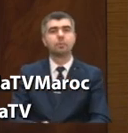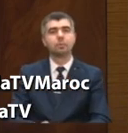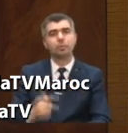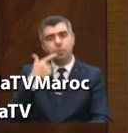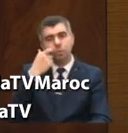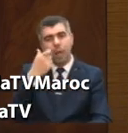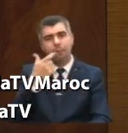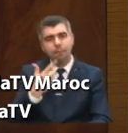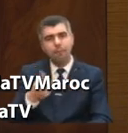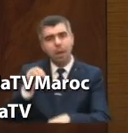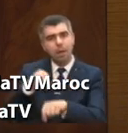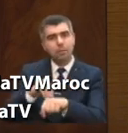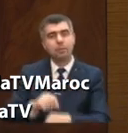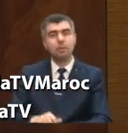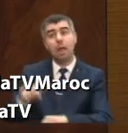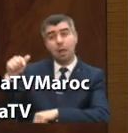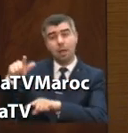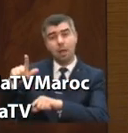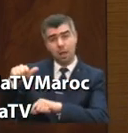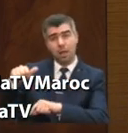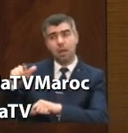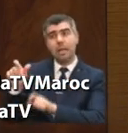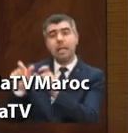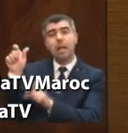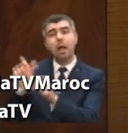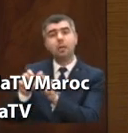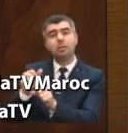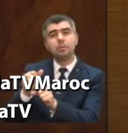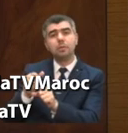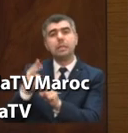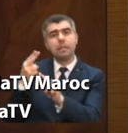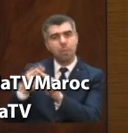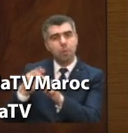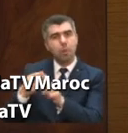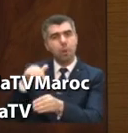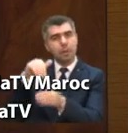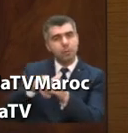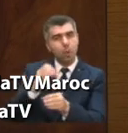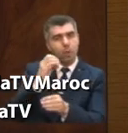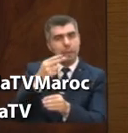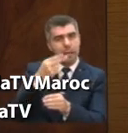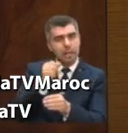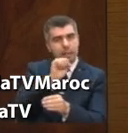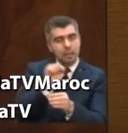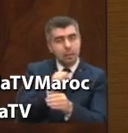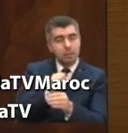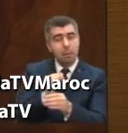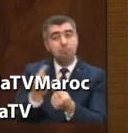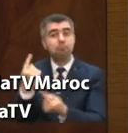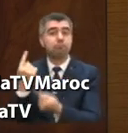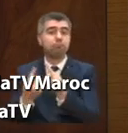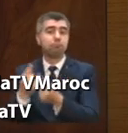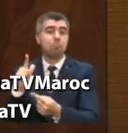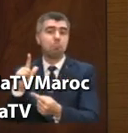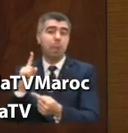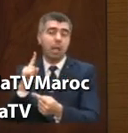هناك أجراء مصرح بهم باستمرار لدى الصندوق الوطني للضمان الاجتماعي، ولكن وقع لهم مرض في